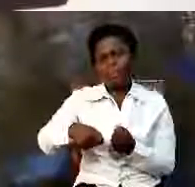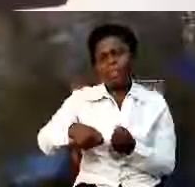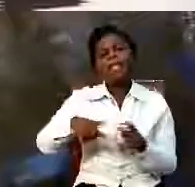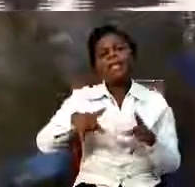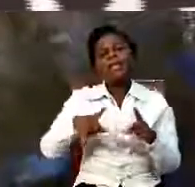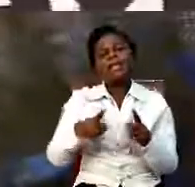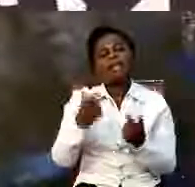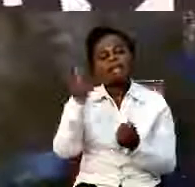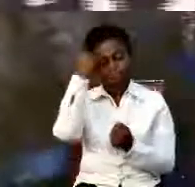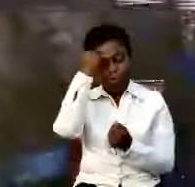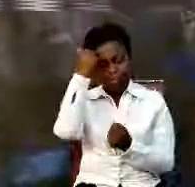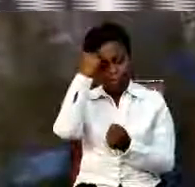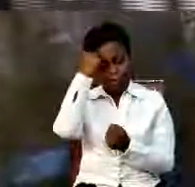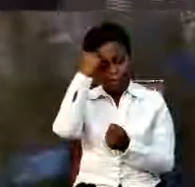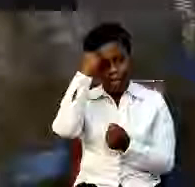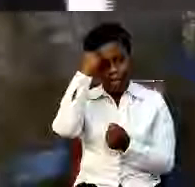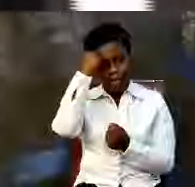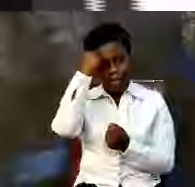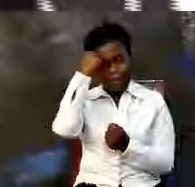Lakini kumbuka